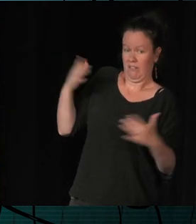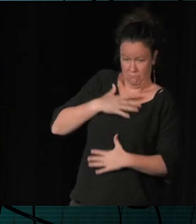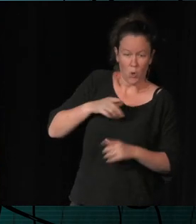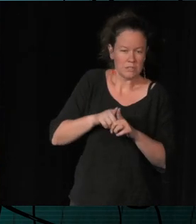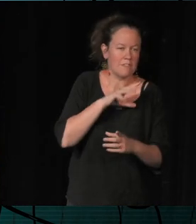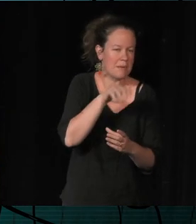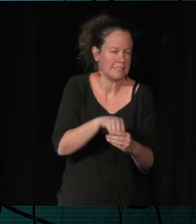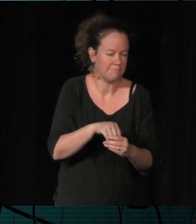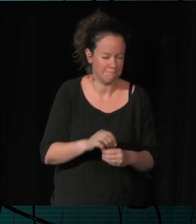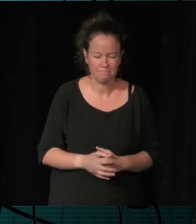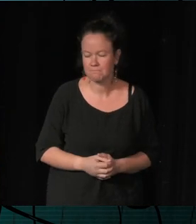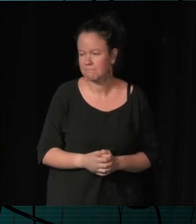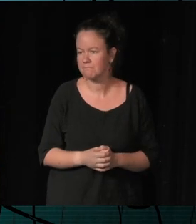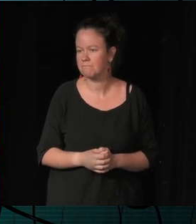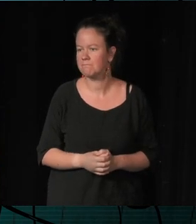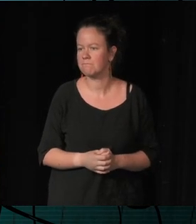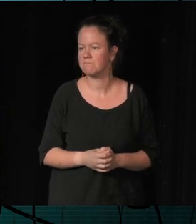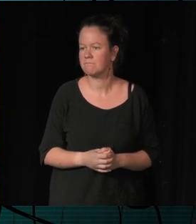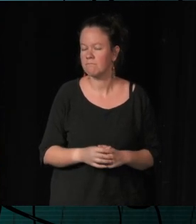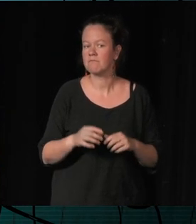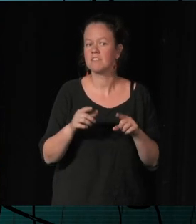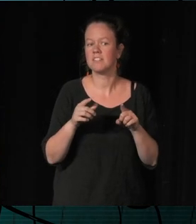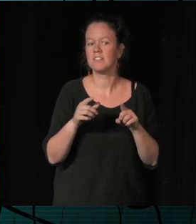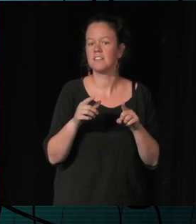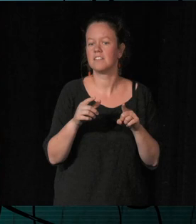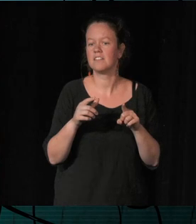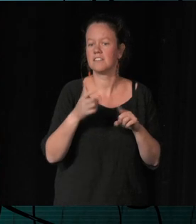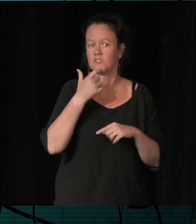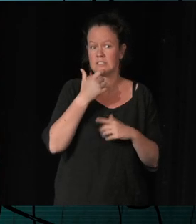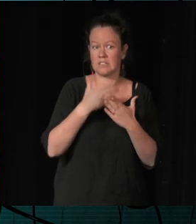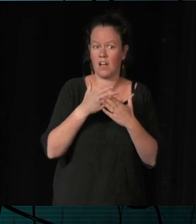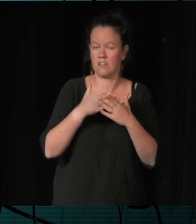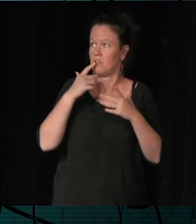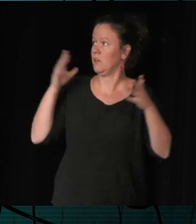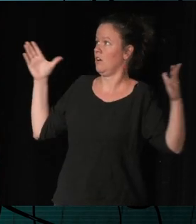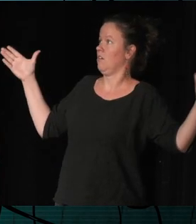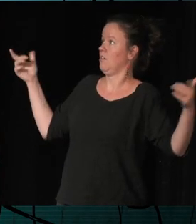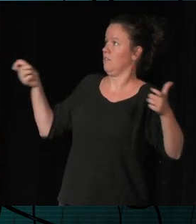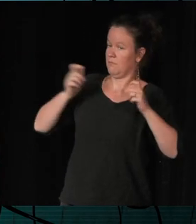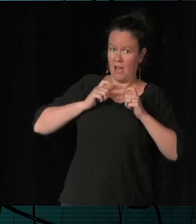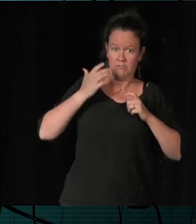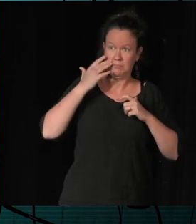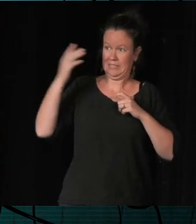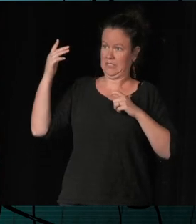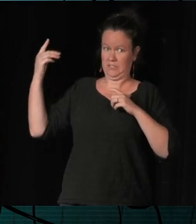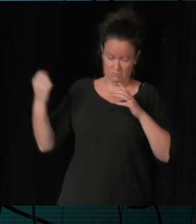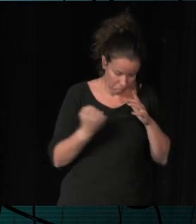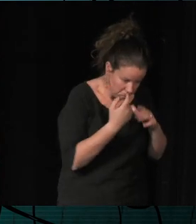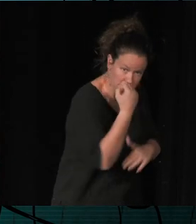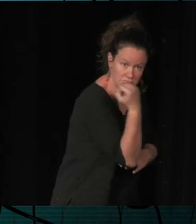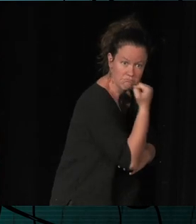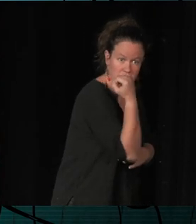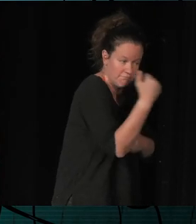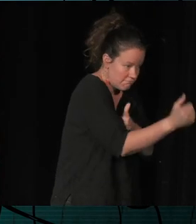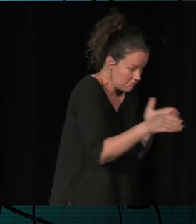ça. Et parle aussi des conséquences psychologiques qu'ont une isolation,